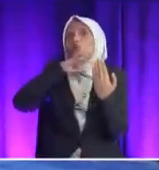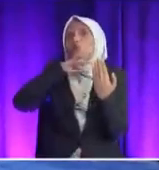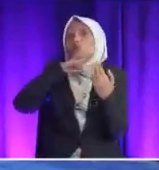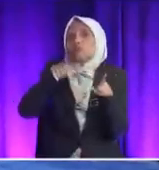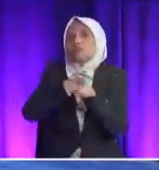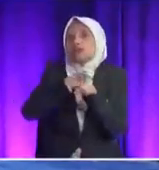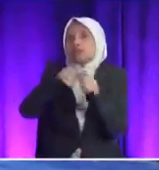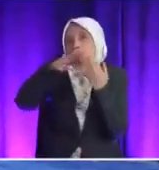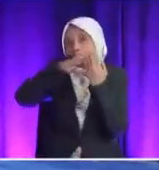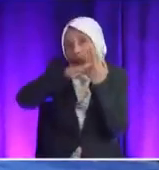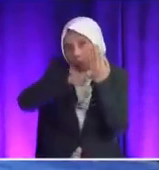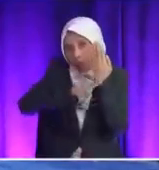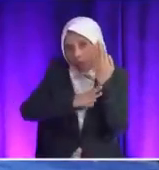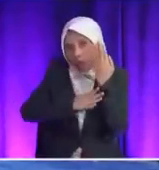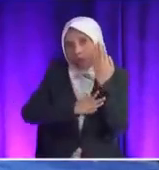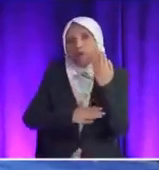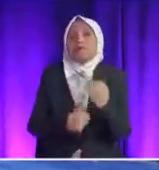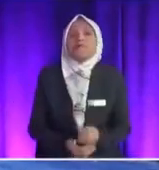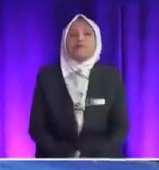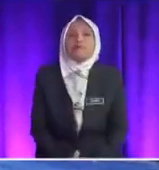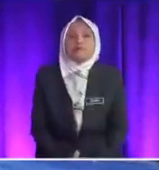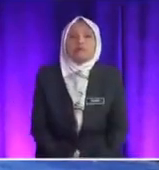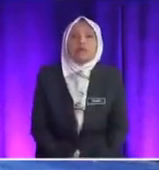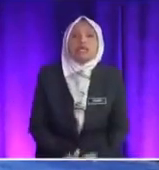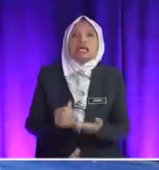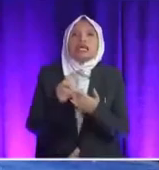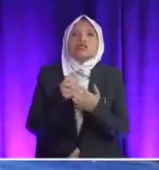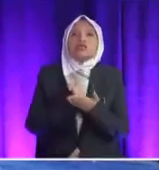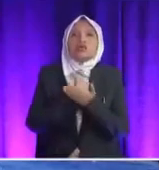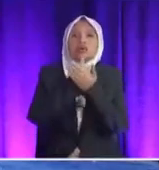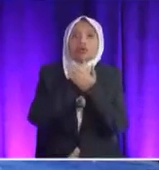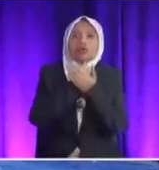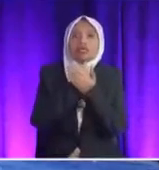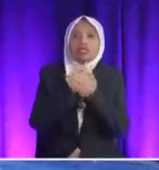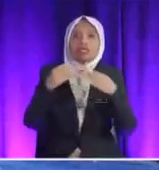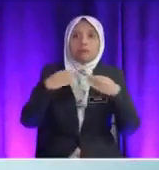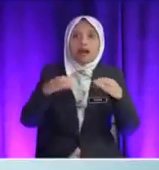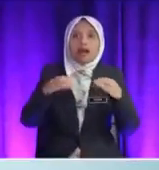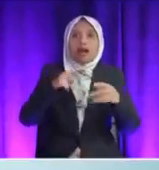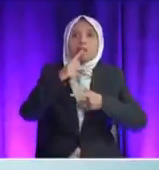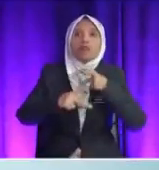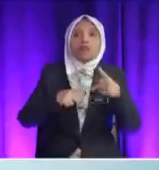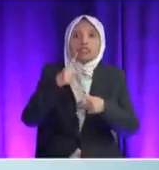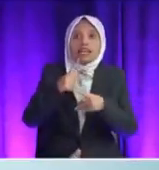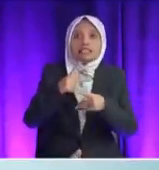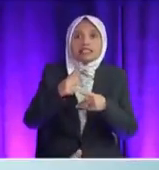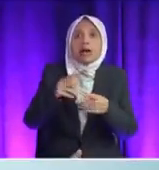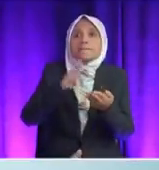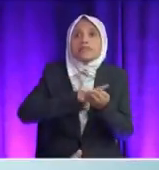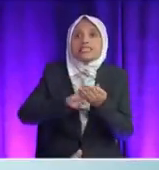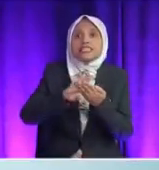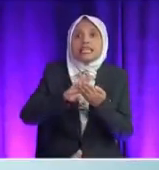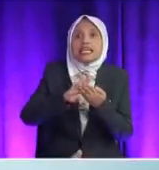bersama air sampai ke bawahnya gua akan membantu kita untuk mempercepat kalah proses